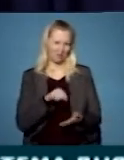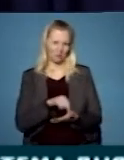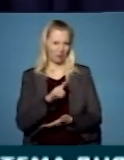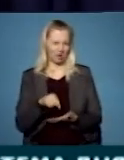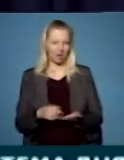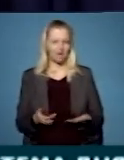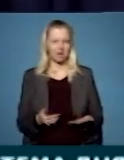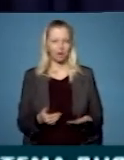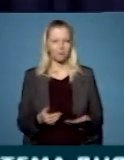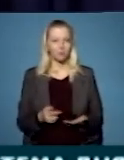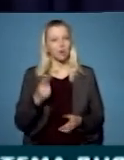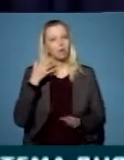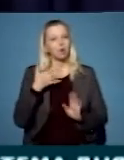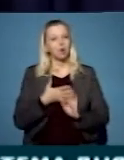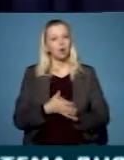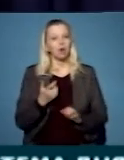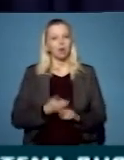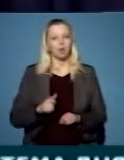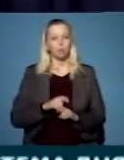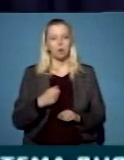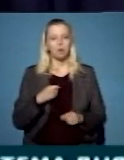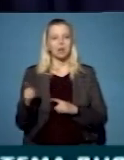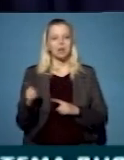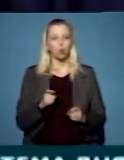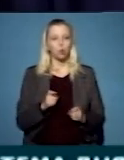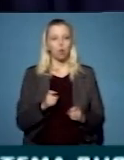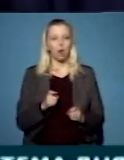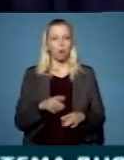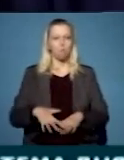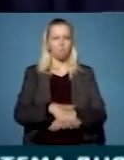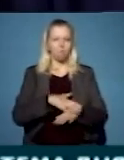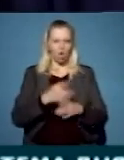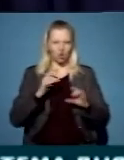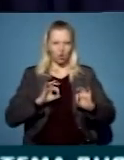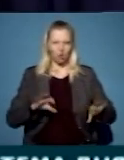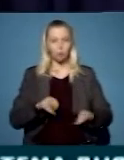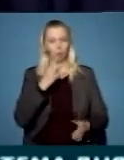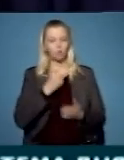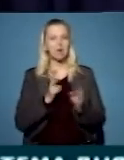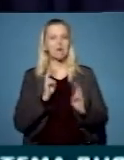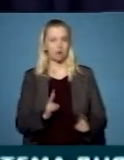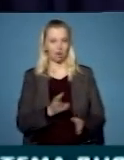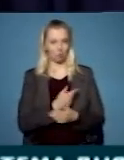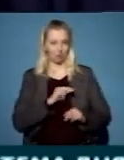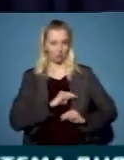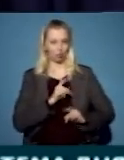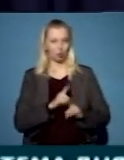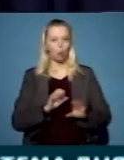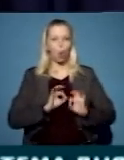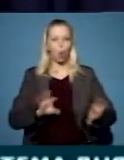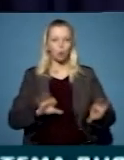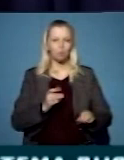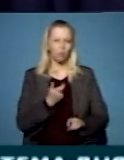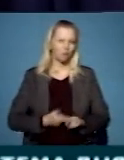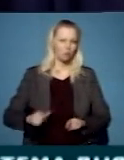виникають, але розуміють, тим більше ми залучаємо засоби масової інформації, щоб вони побачили, як ми працюємо, щоб розповіли